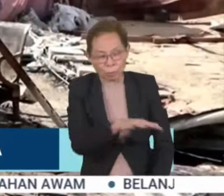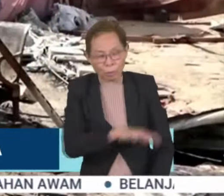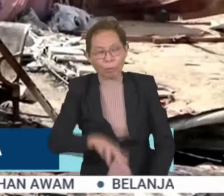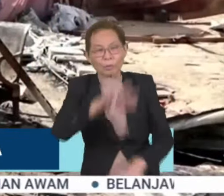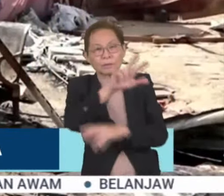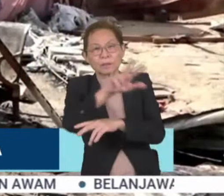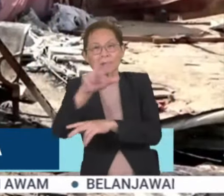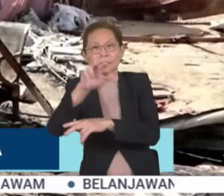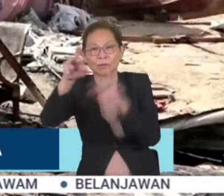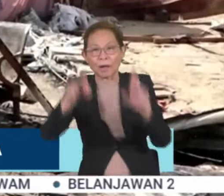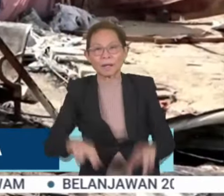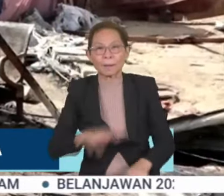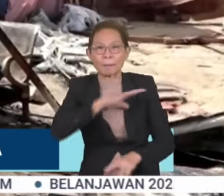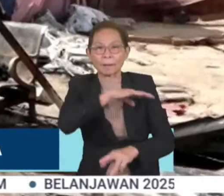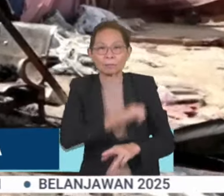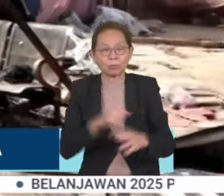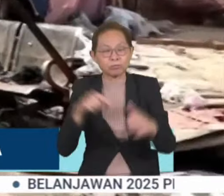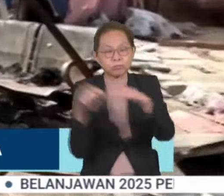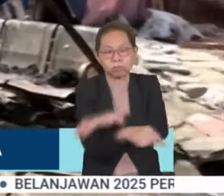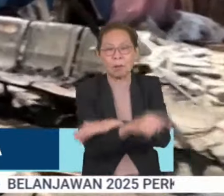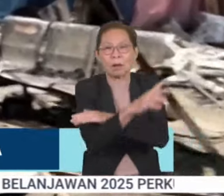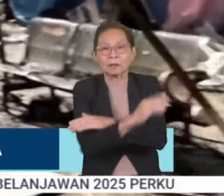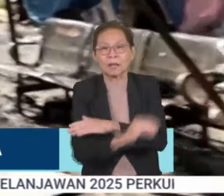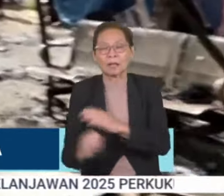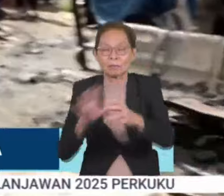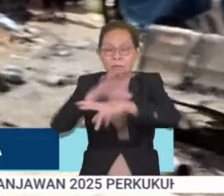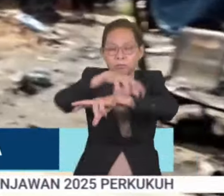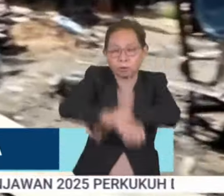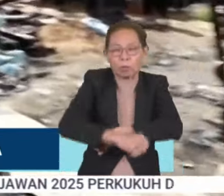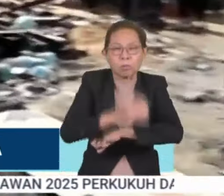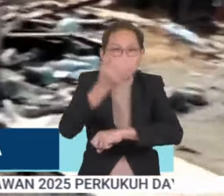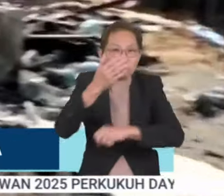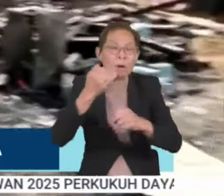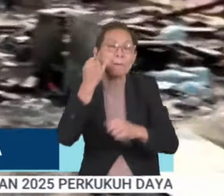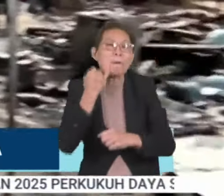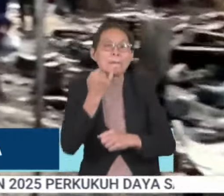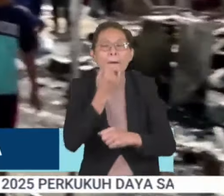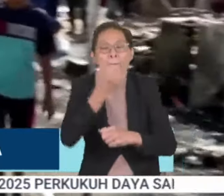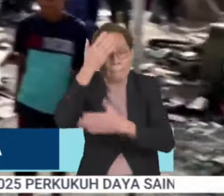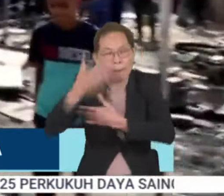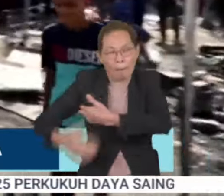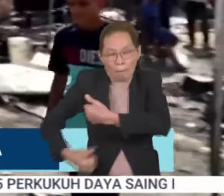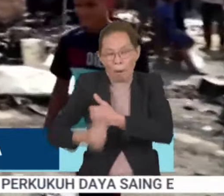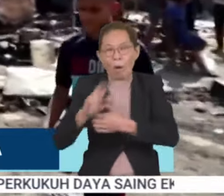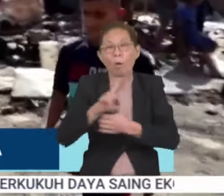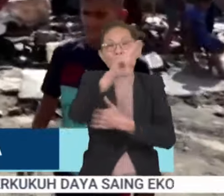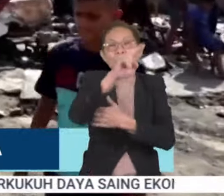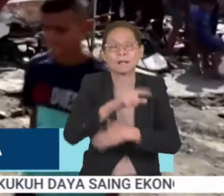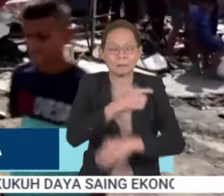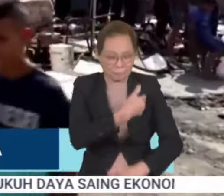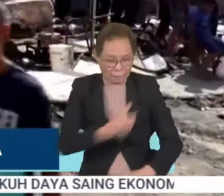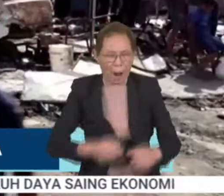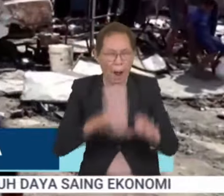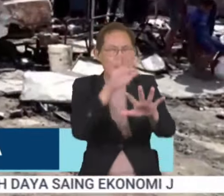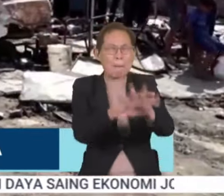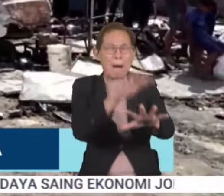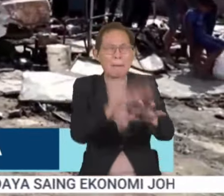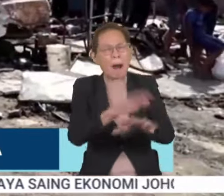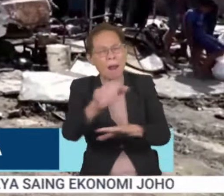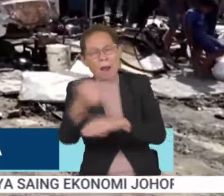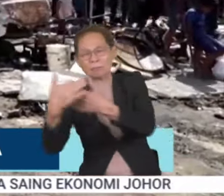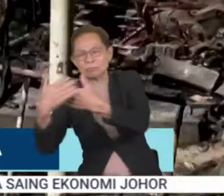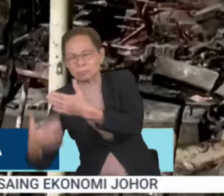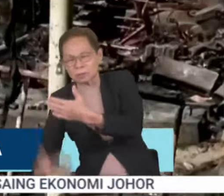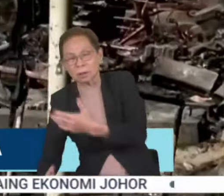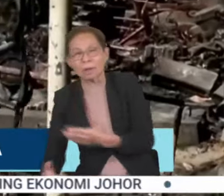Sekurang-kurangnya 33 rakyat Palestin terbunuh dalam serangan Zionis di kem pelarian Jabalia di utara Gaza, manakala berpuluh-puluh yang lain